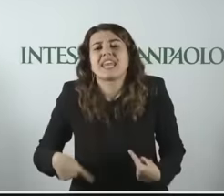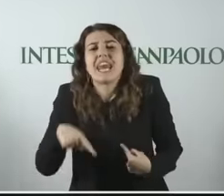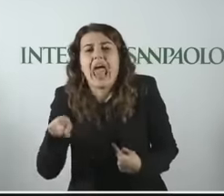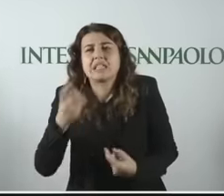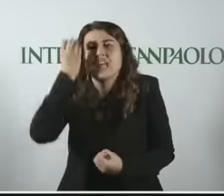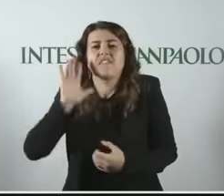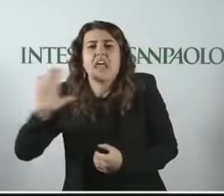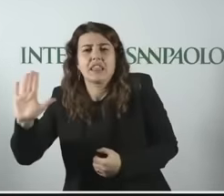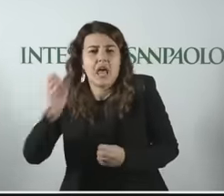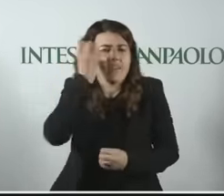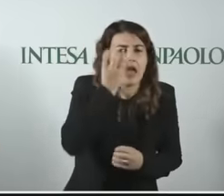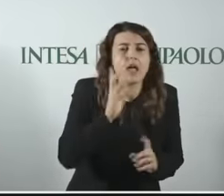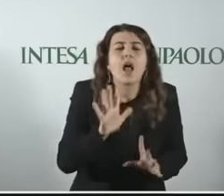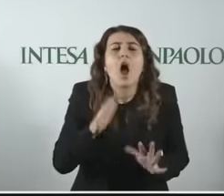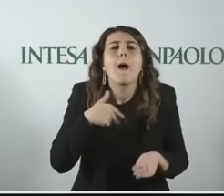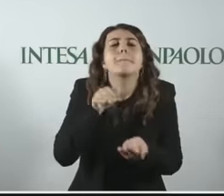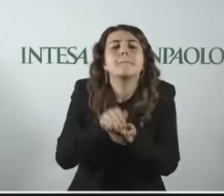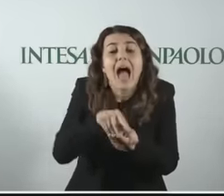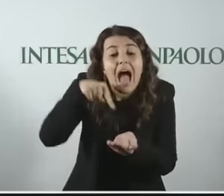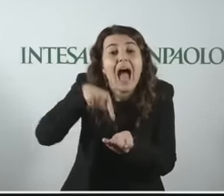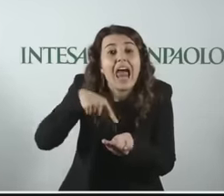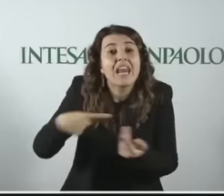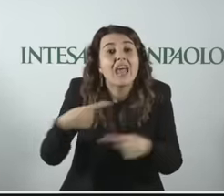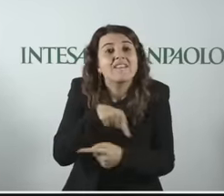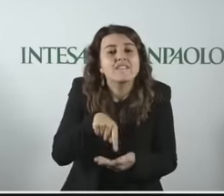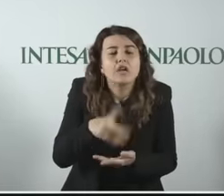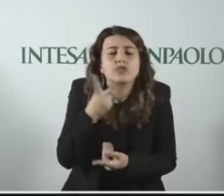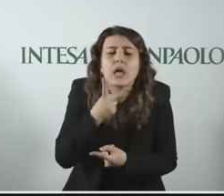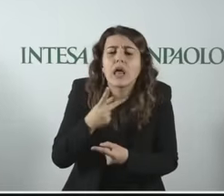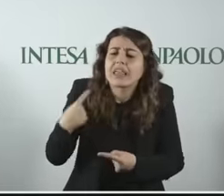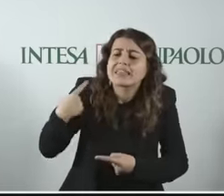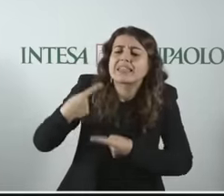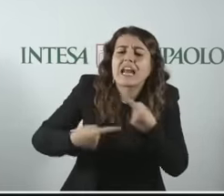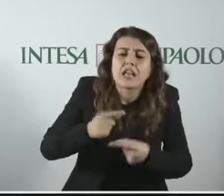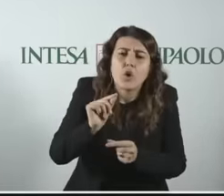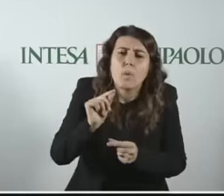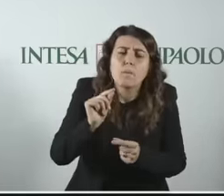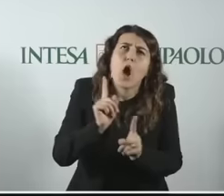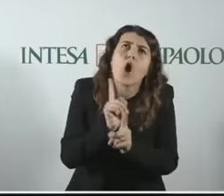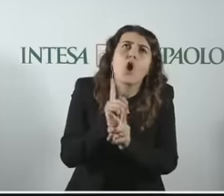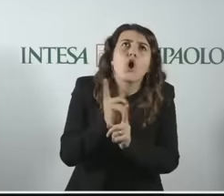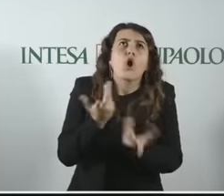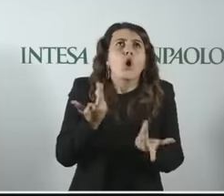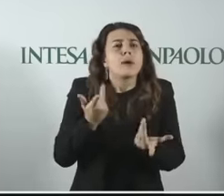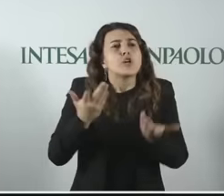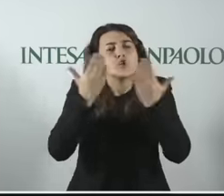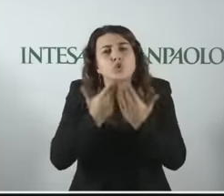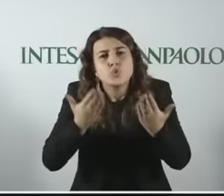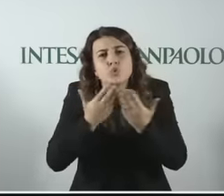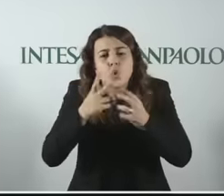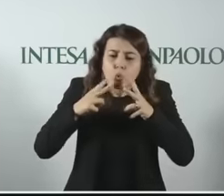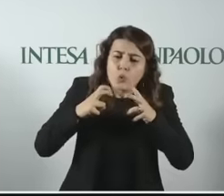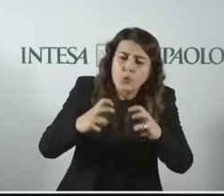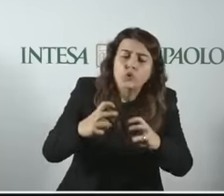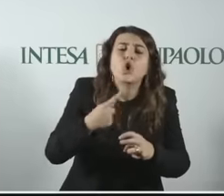loro il pane però quello che si può dire è che tradizional che è un po' cambiata l'opinione che hanno gli studiosi sulla